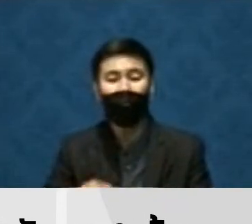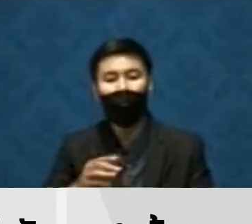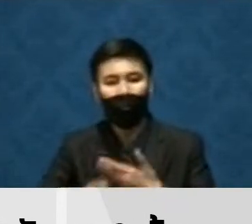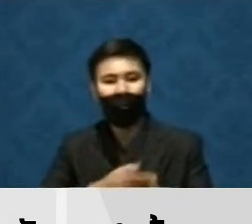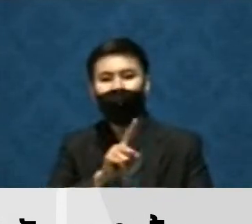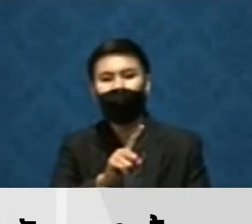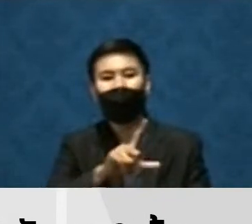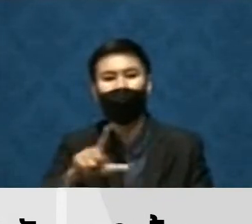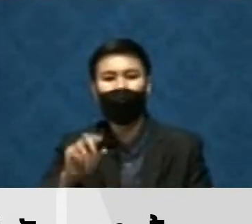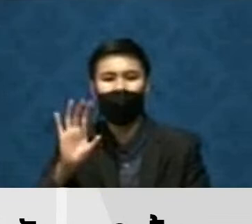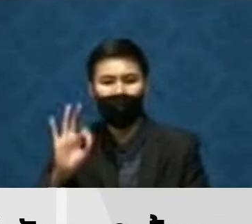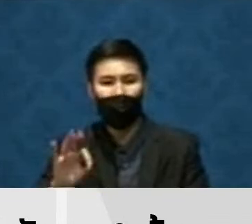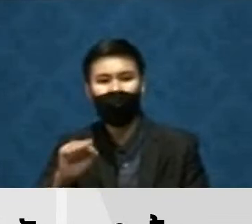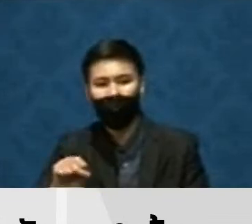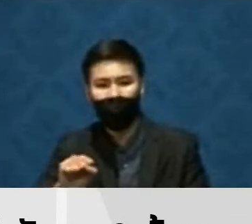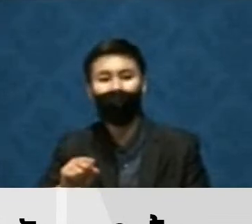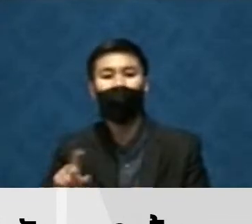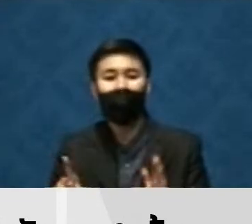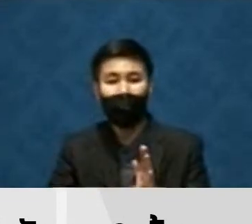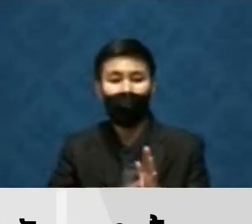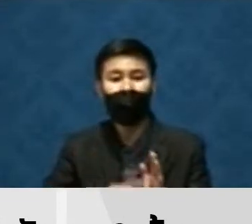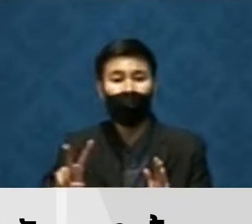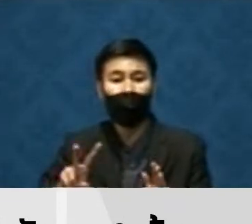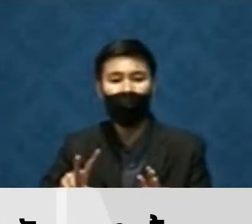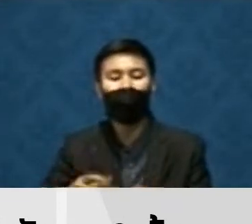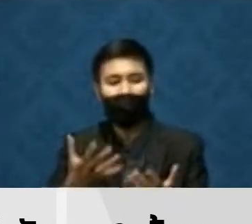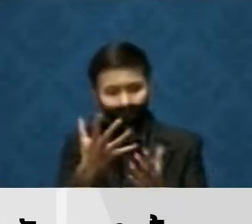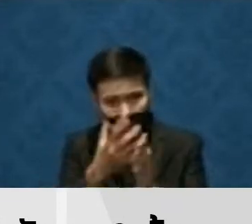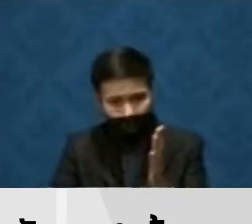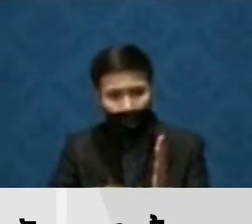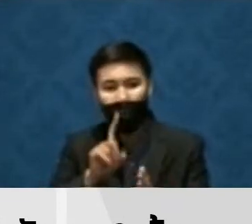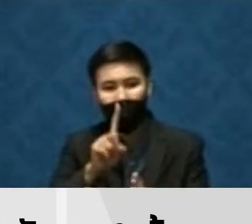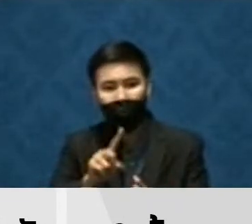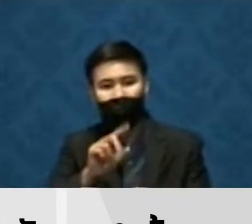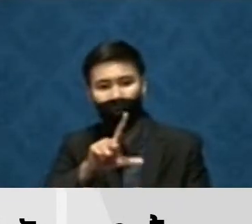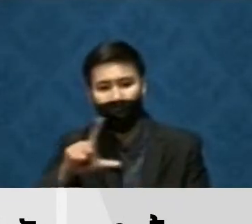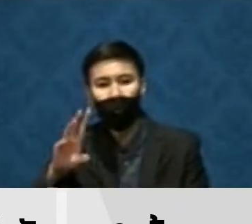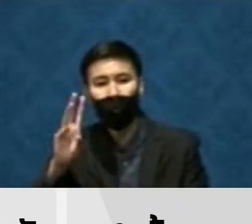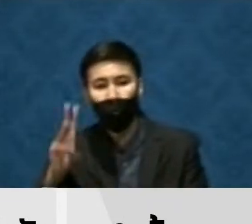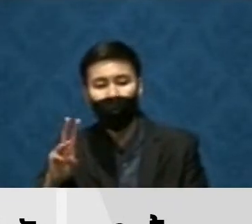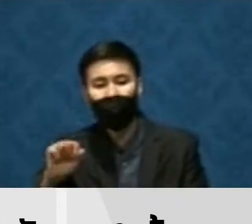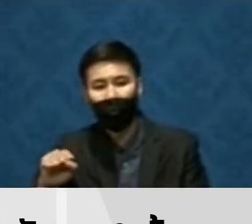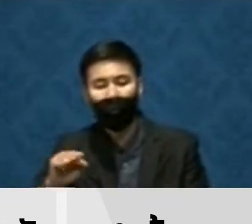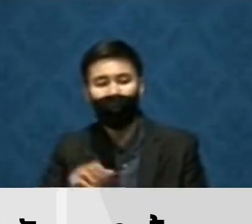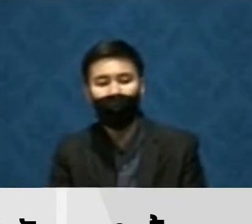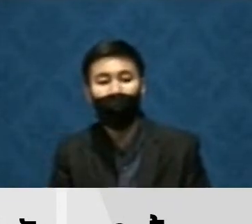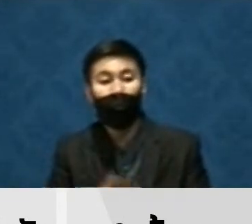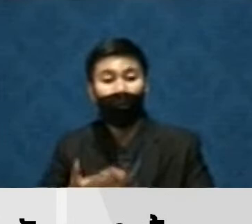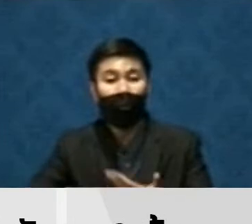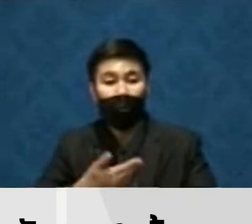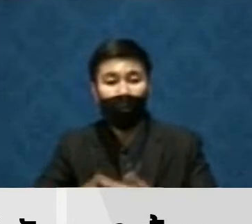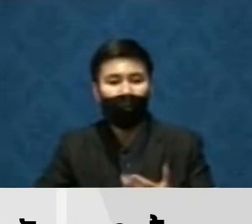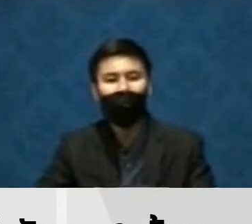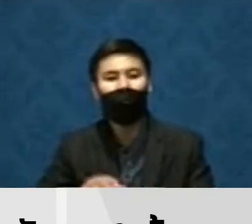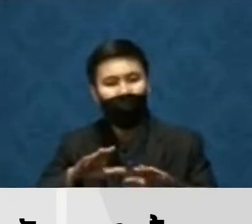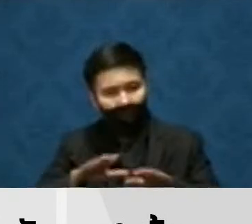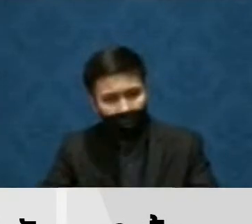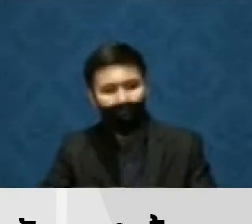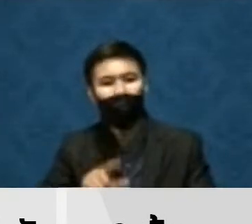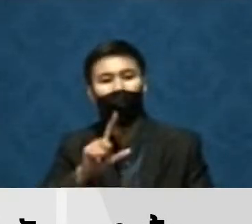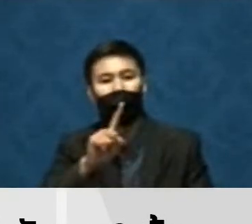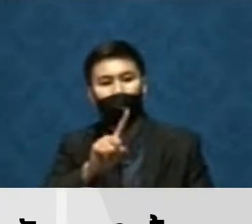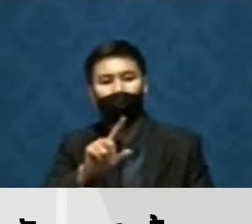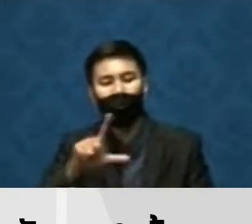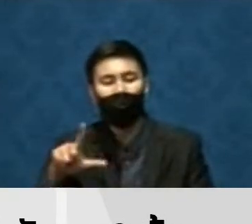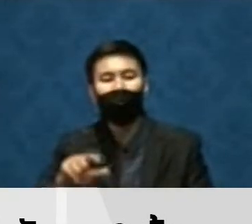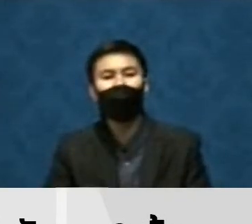บาทครั้งที่ 2ลดราคามาเดี๋ยวร้านหกครั้งที่ 3ท่อขายทอดตลาดรถใหม่ร้าน 3สุดท้ายที่